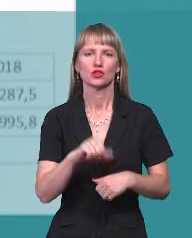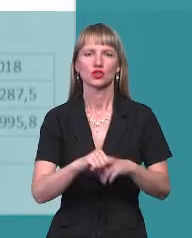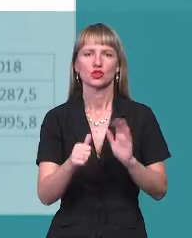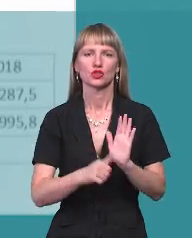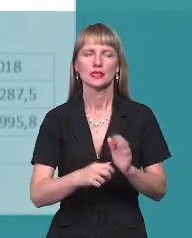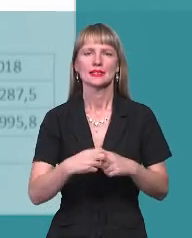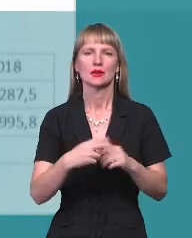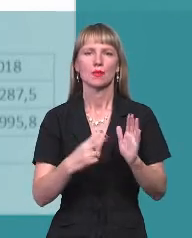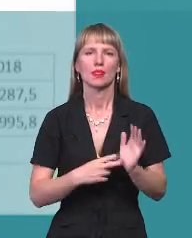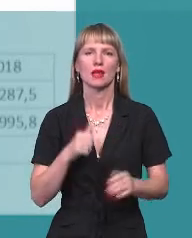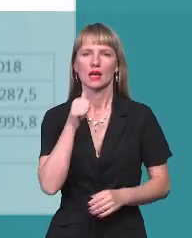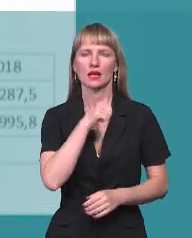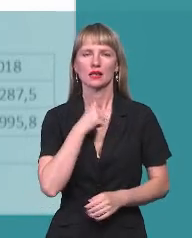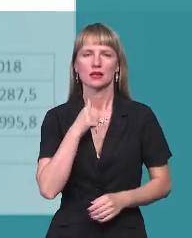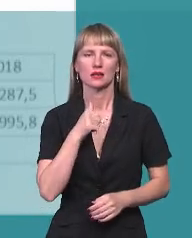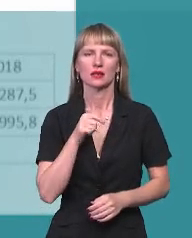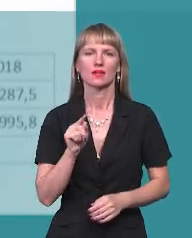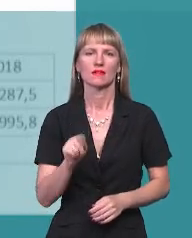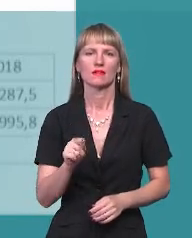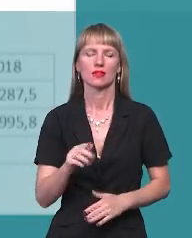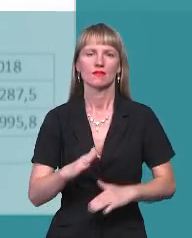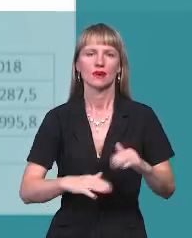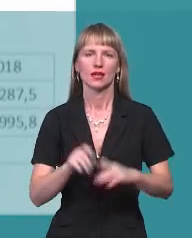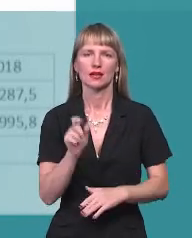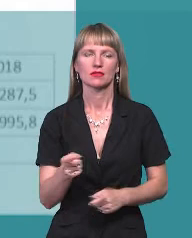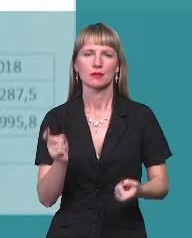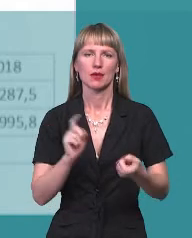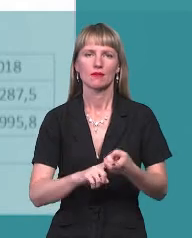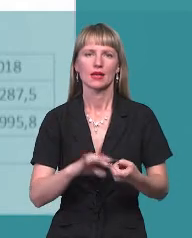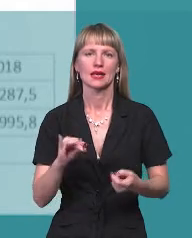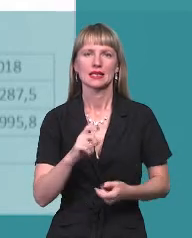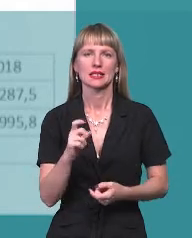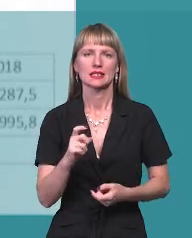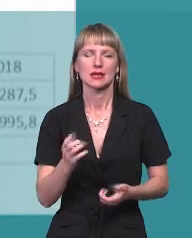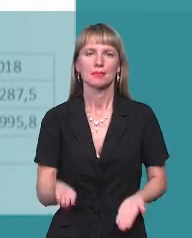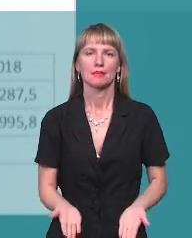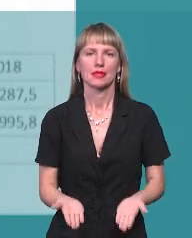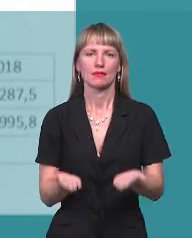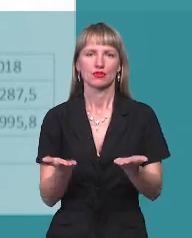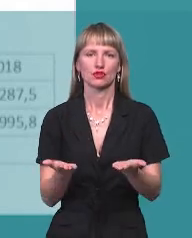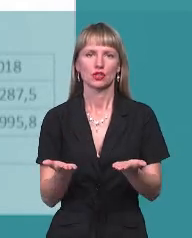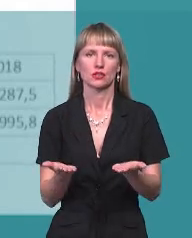16-й, 17-й рік, 18-й, він, фахівці пов'язують його із підвищенням